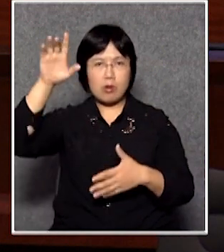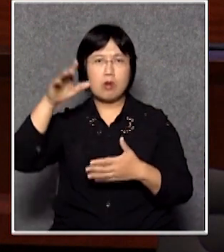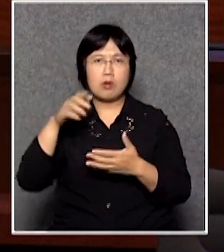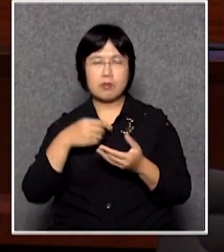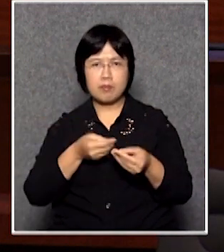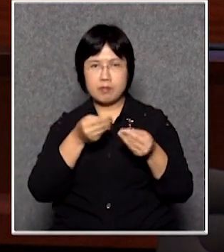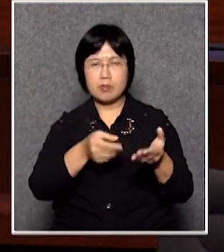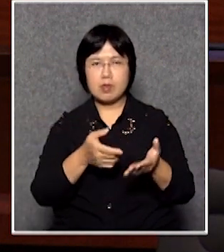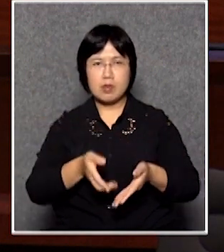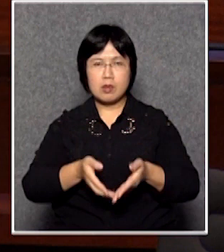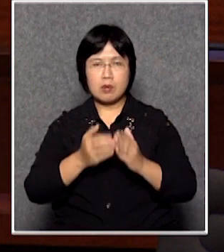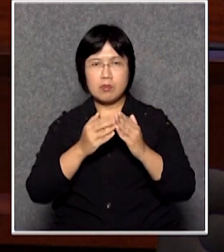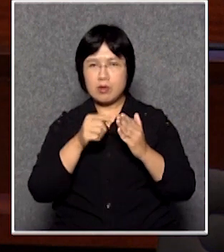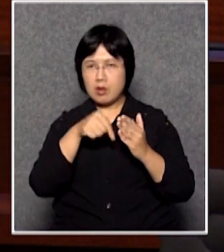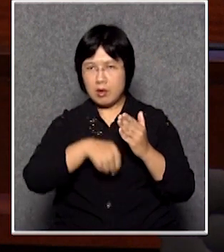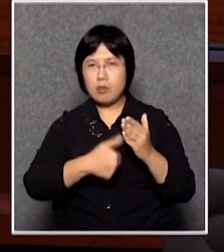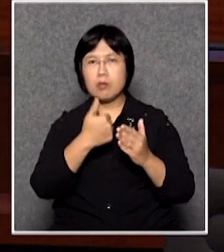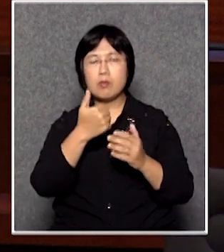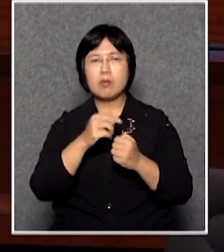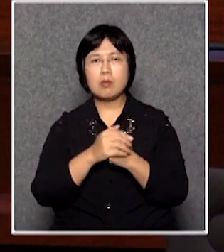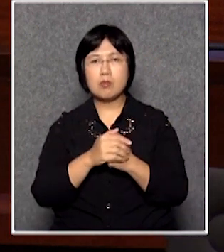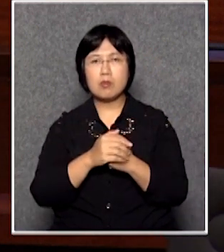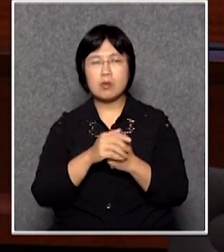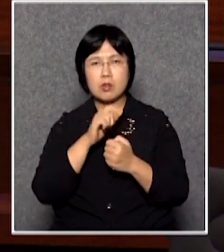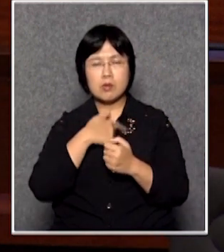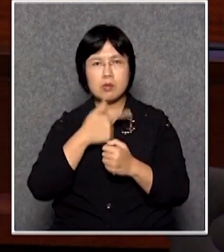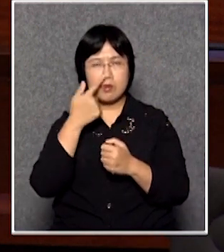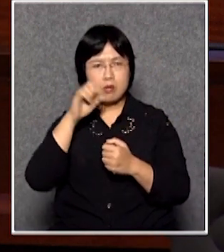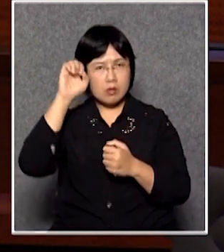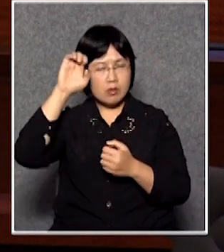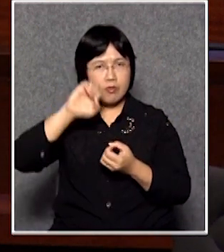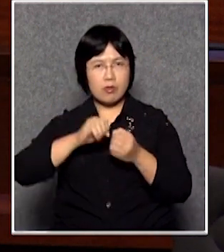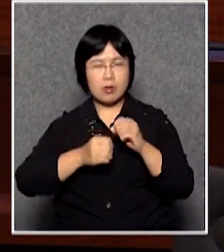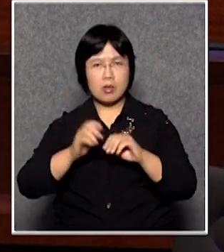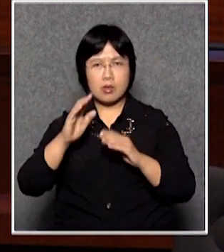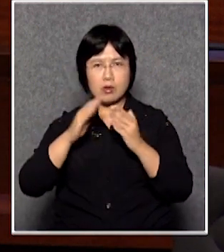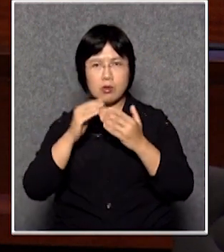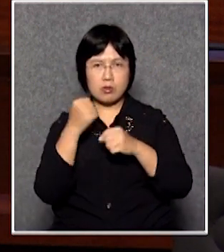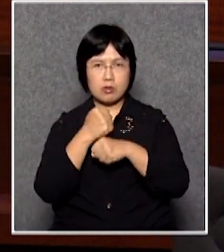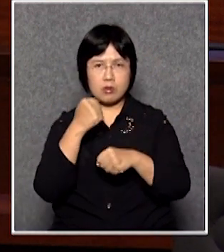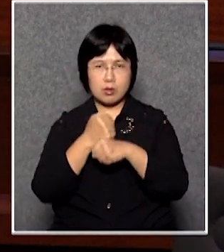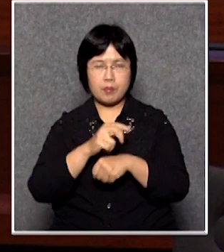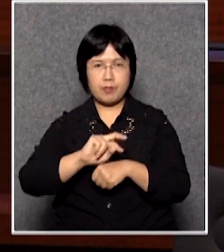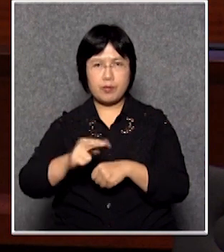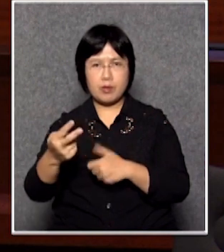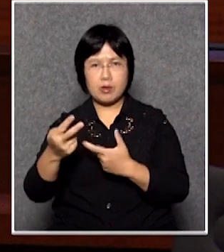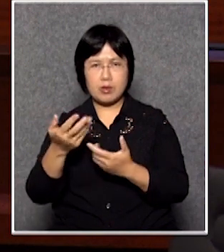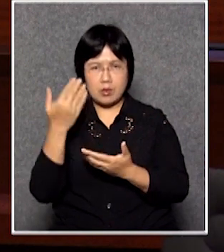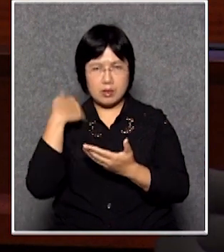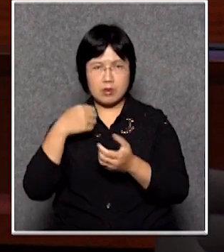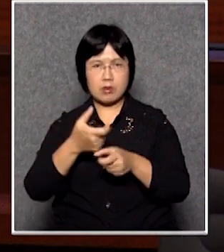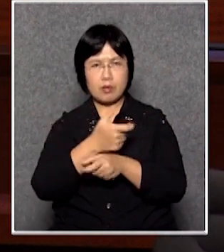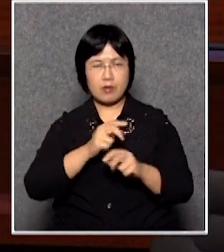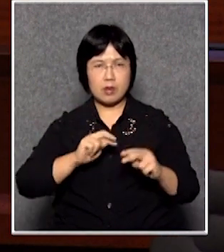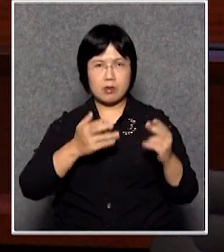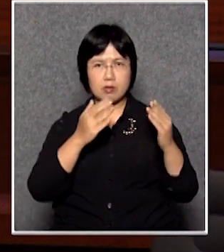創新及科技局旗下。如果這樣，創新及科技局的工作範圍岂不是同原來的商務及經濟